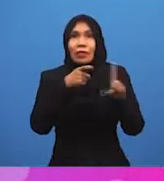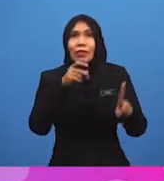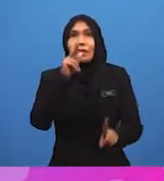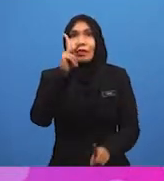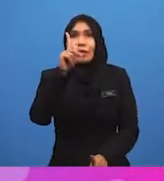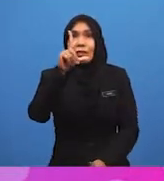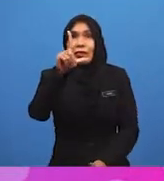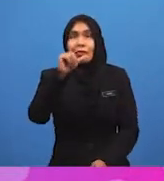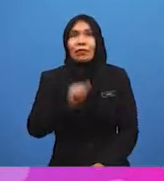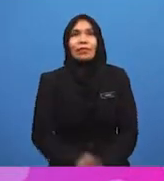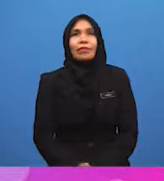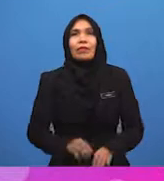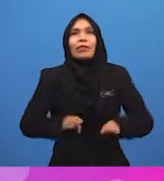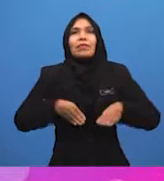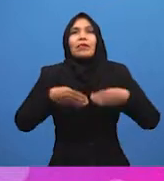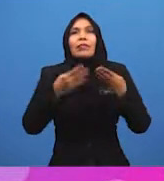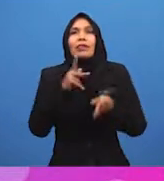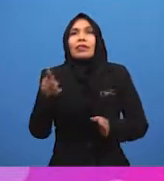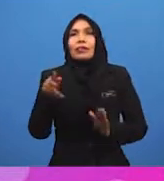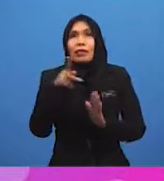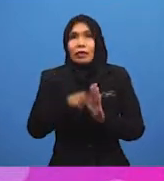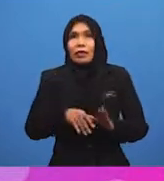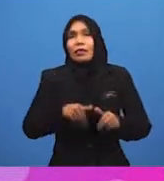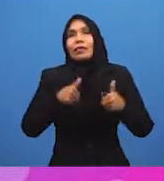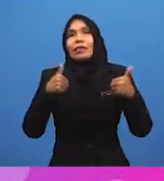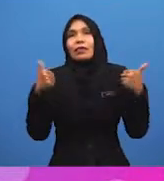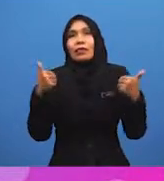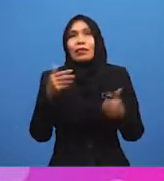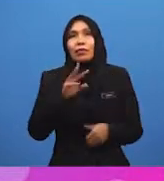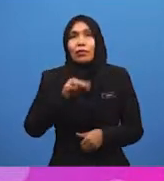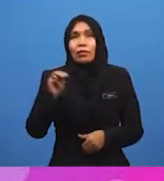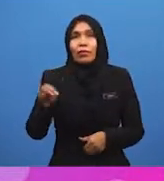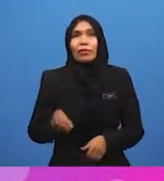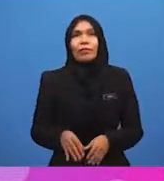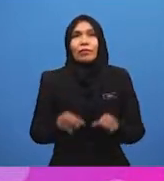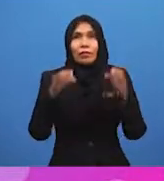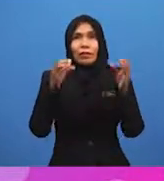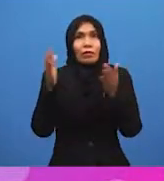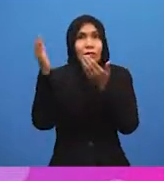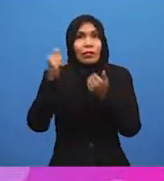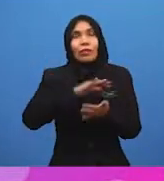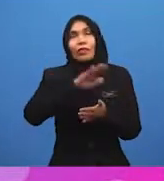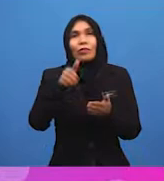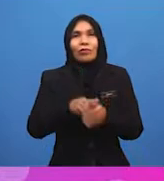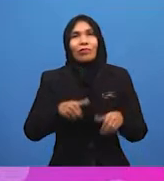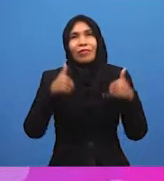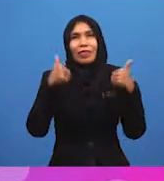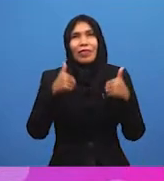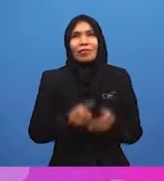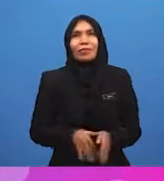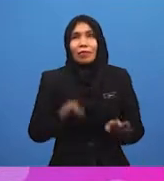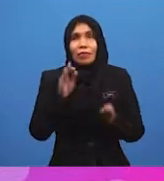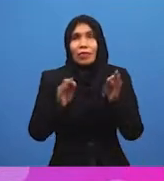KL. Bagaimanakah dengan kesihatan murid-murid? Cikgu harap semuanya sihat. Kalau kita